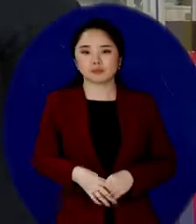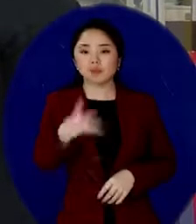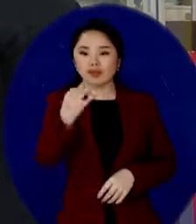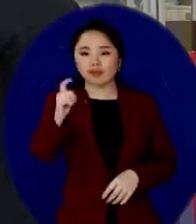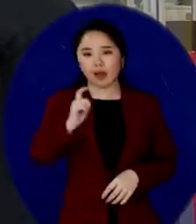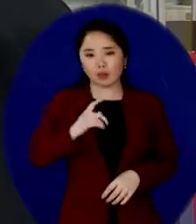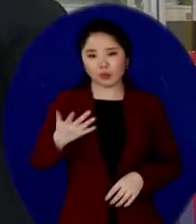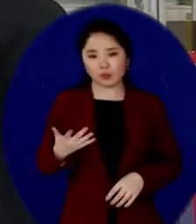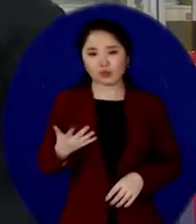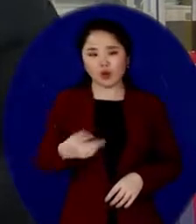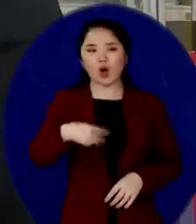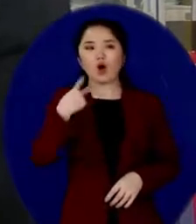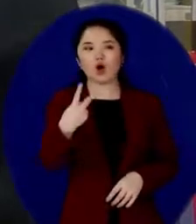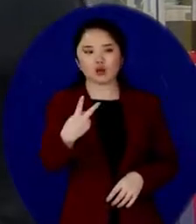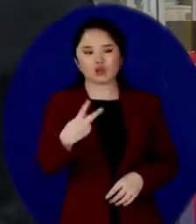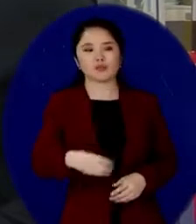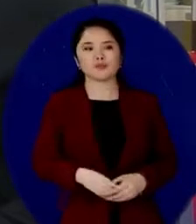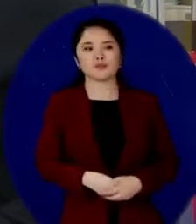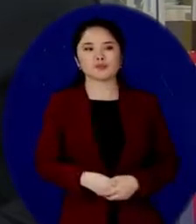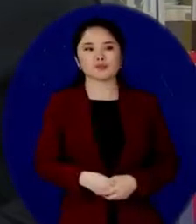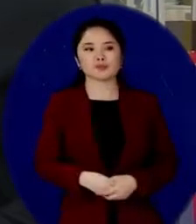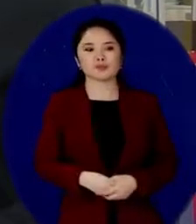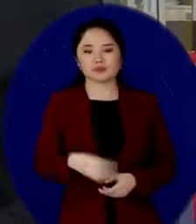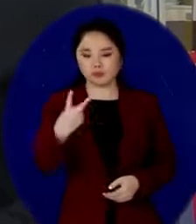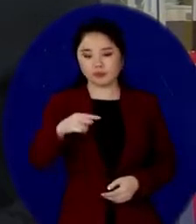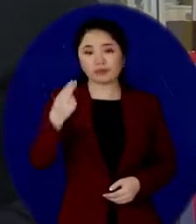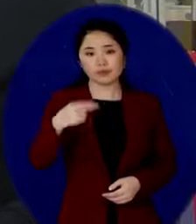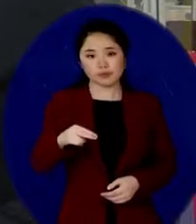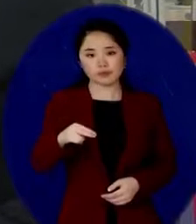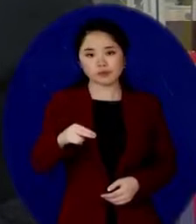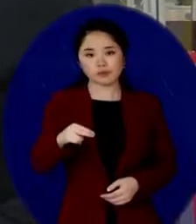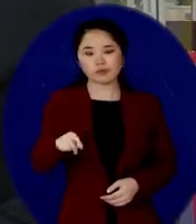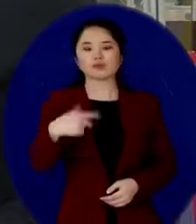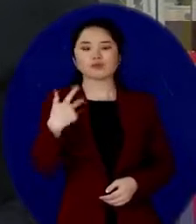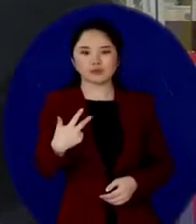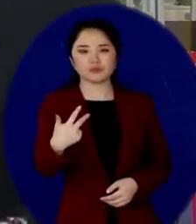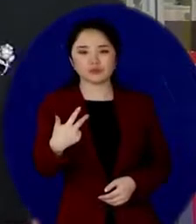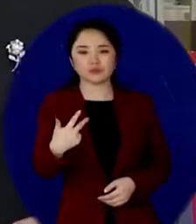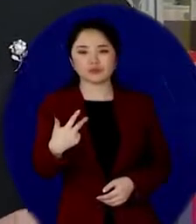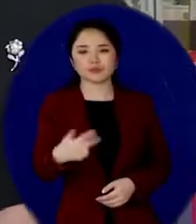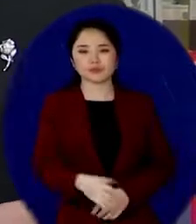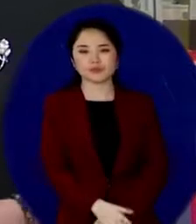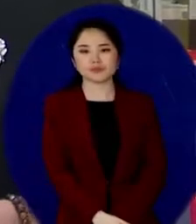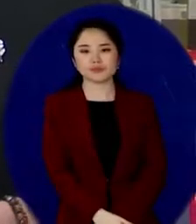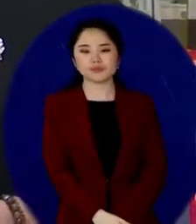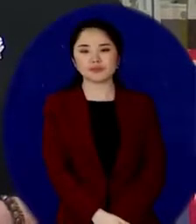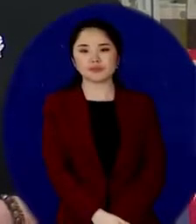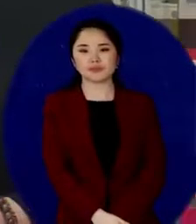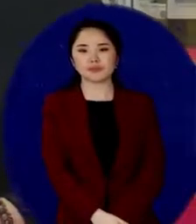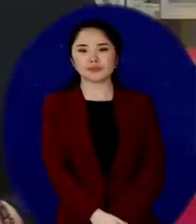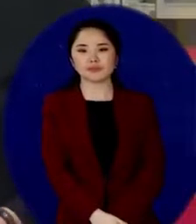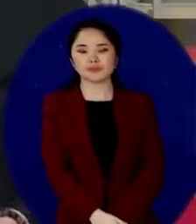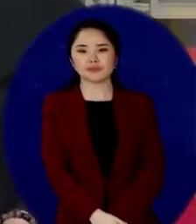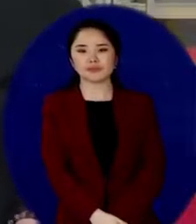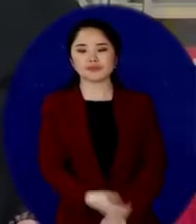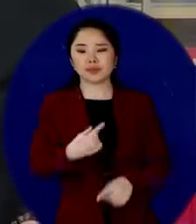ноогдлоо? 2 ноогдсон. Үлдэгдэл нь 3 байсан байна.